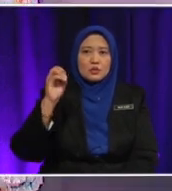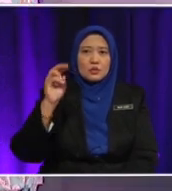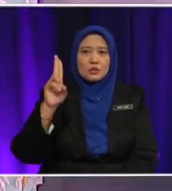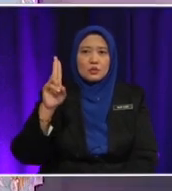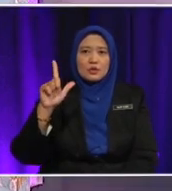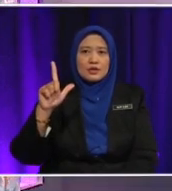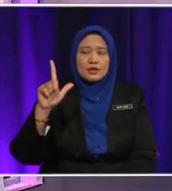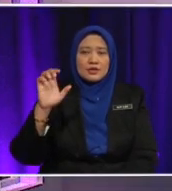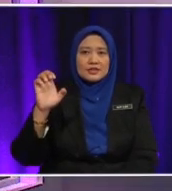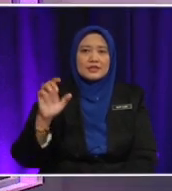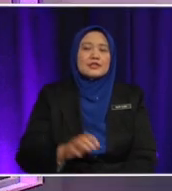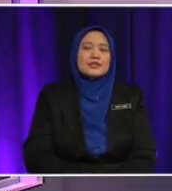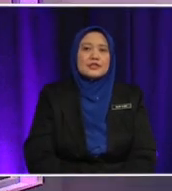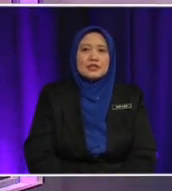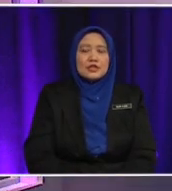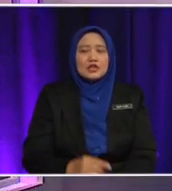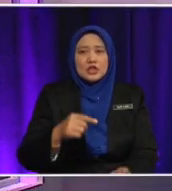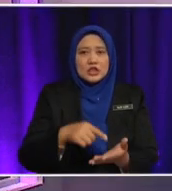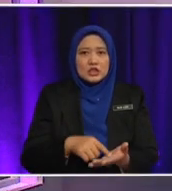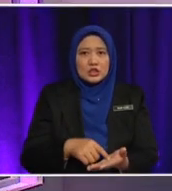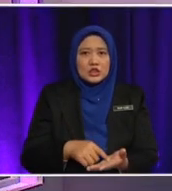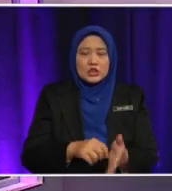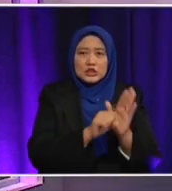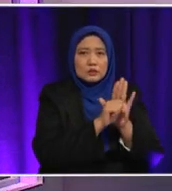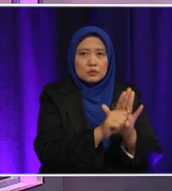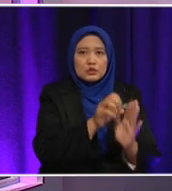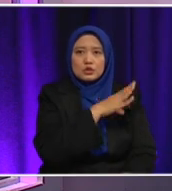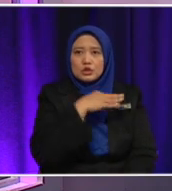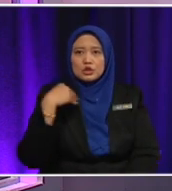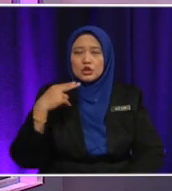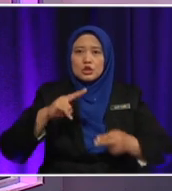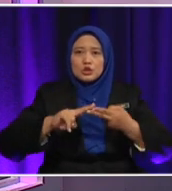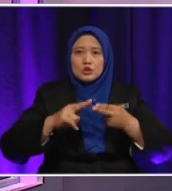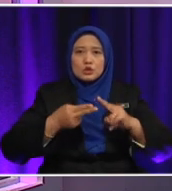quantity yang perlu belajar tahu dan juga uniknya